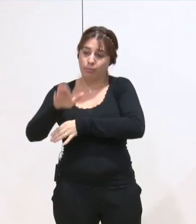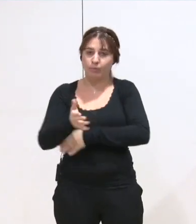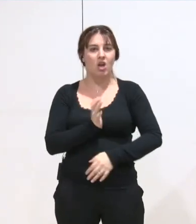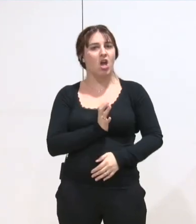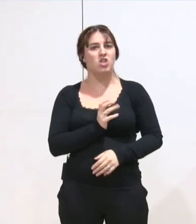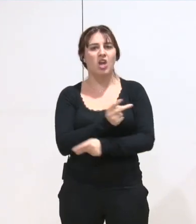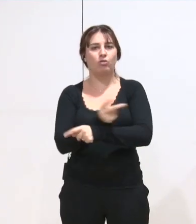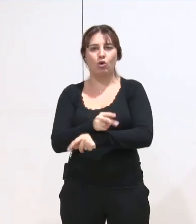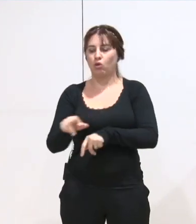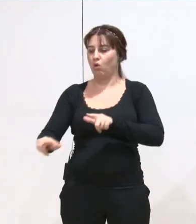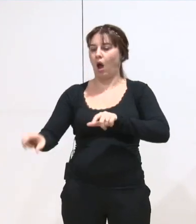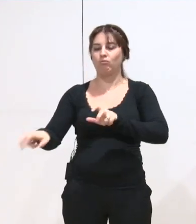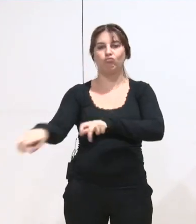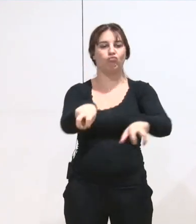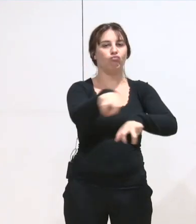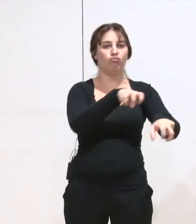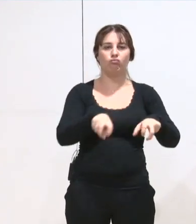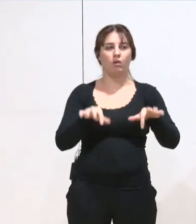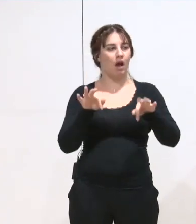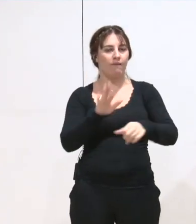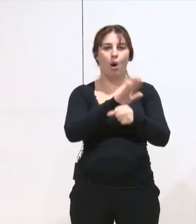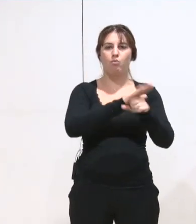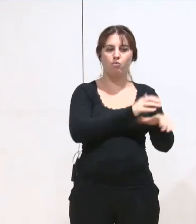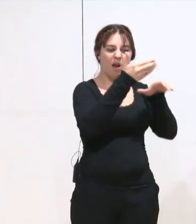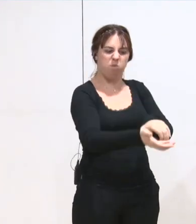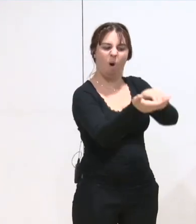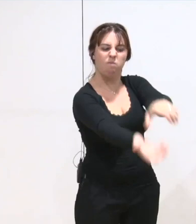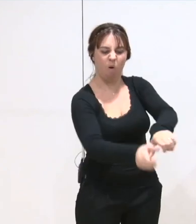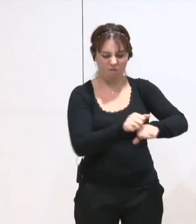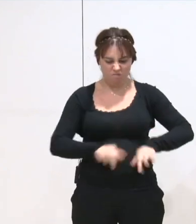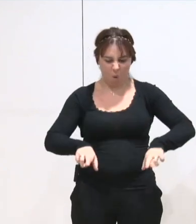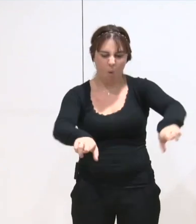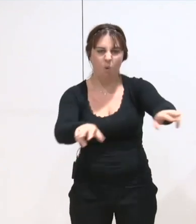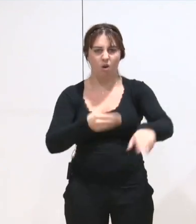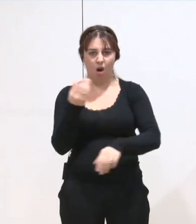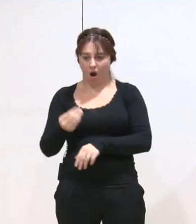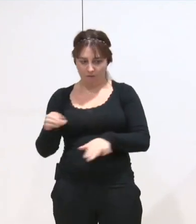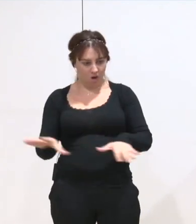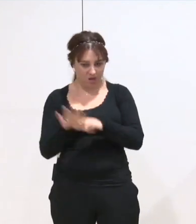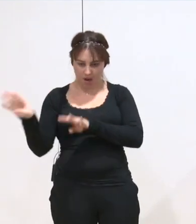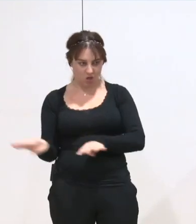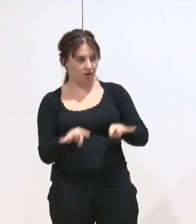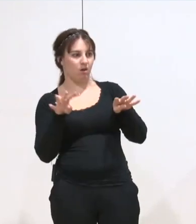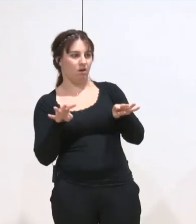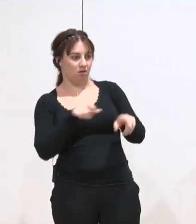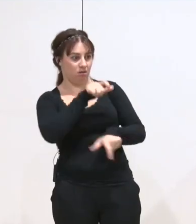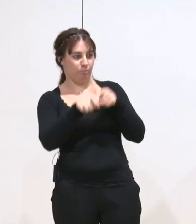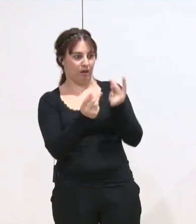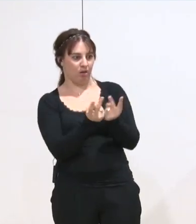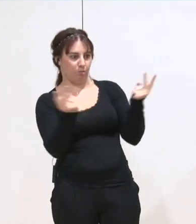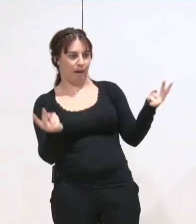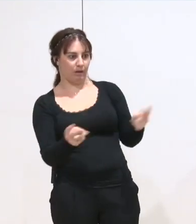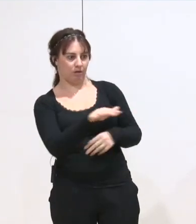dangereux en liberté. Donc, les problèmes de salubrité publique, les poubelles renversées, le spectacle offert aux enfants dans les rues et jardins publics, de personnes shootées et